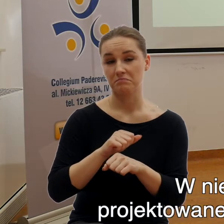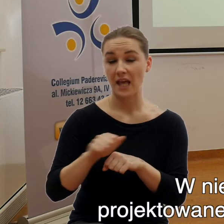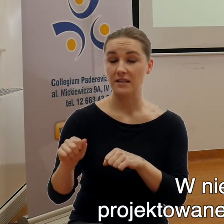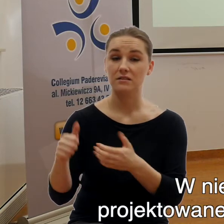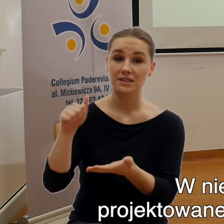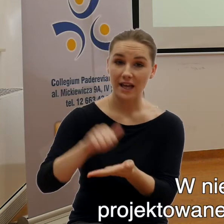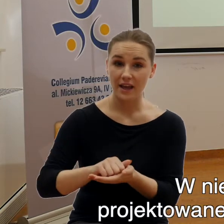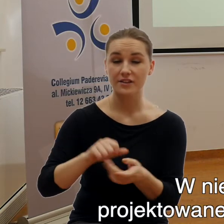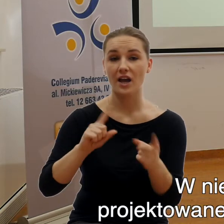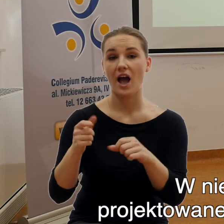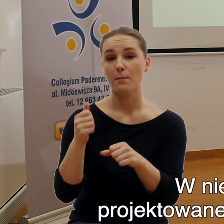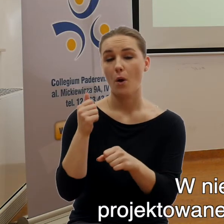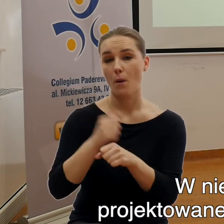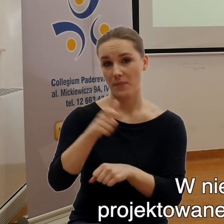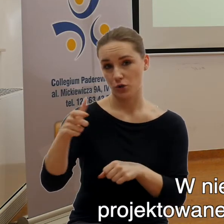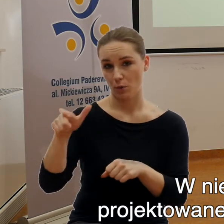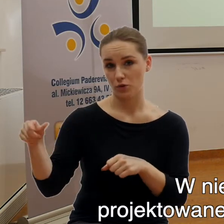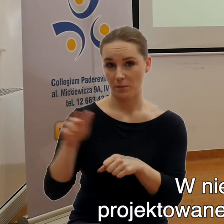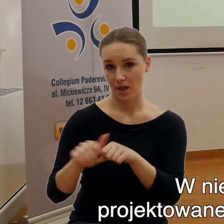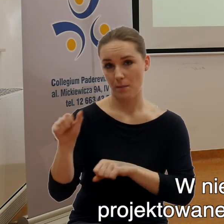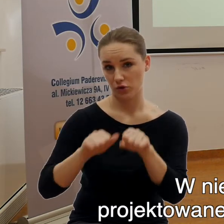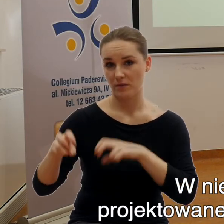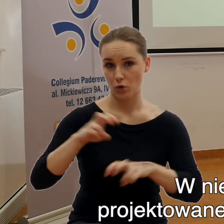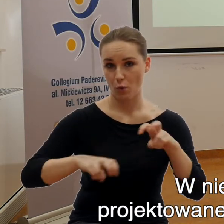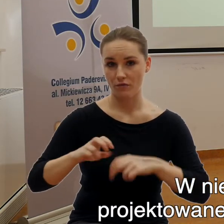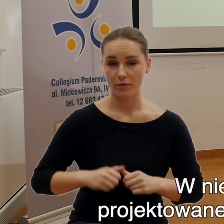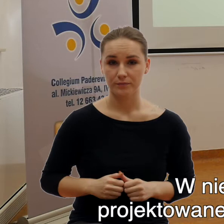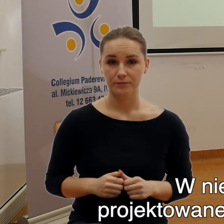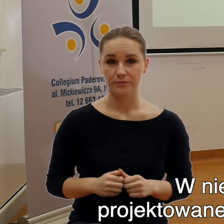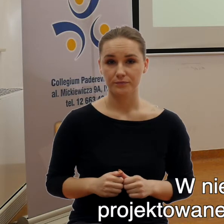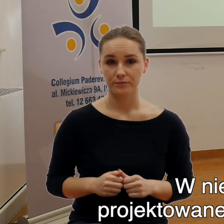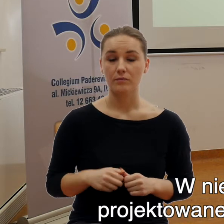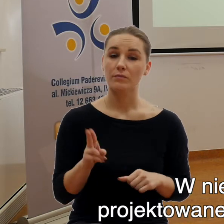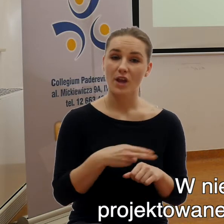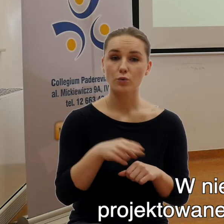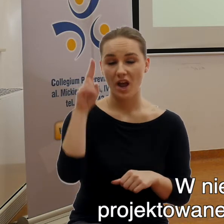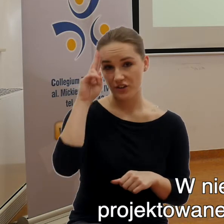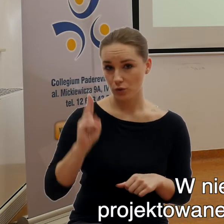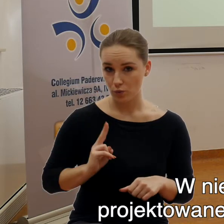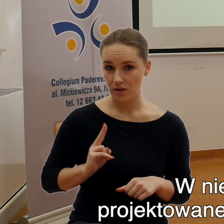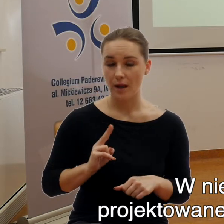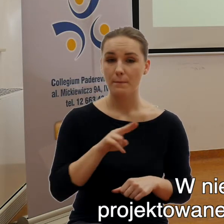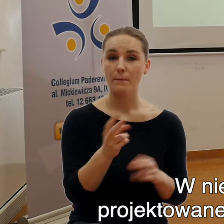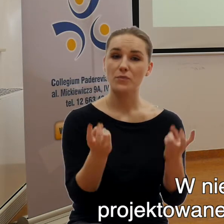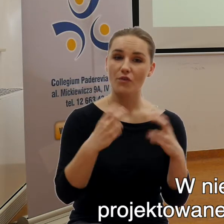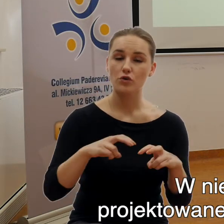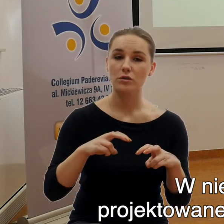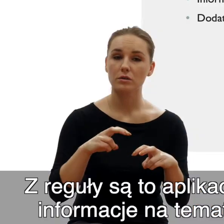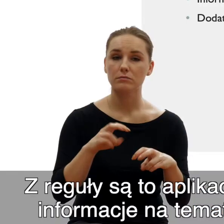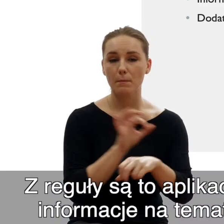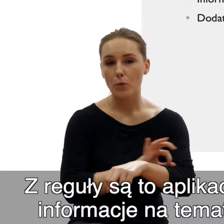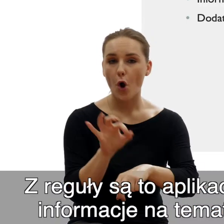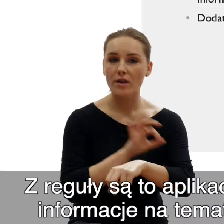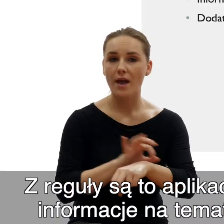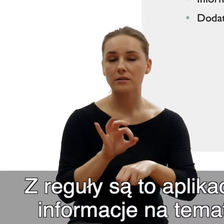niektórych instytucjach tworzone są, projektowane są aplikacje do wykorzystania na telefon. Z reguły są